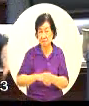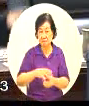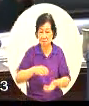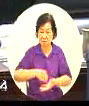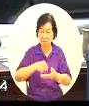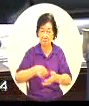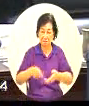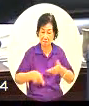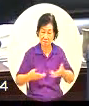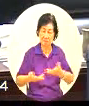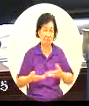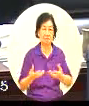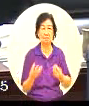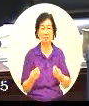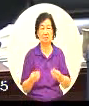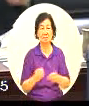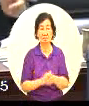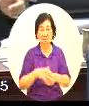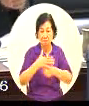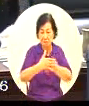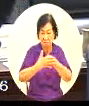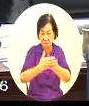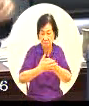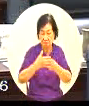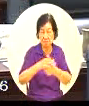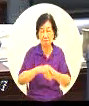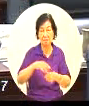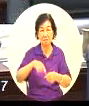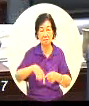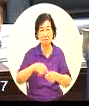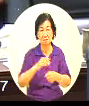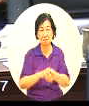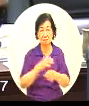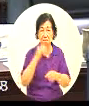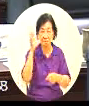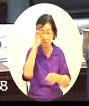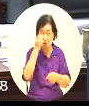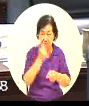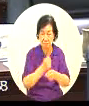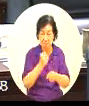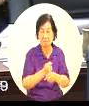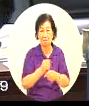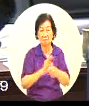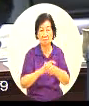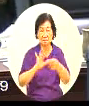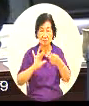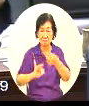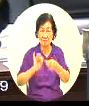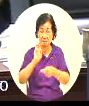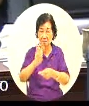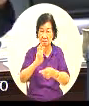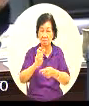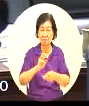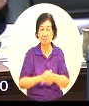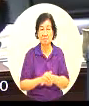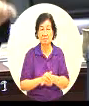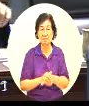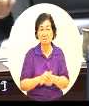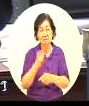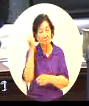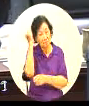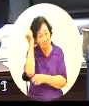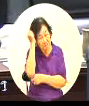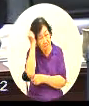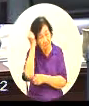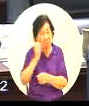在地，保障在地就业要30%。迄天我甲调遐资料，在地林木造成大抽大